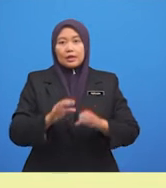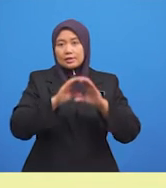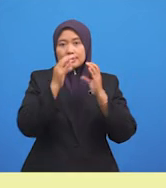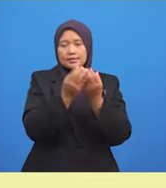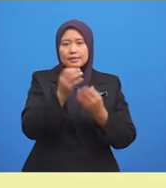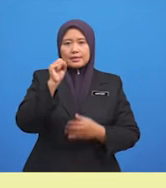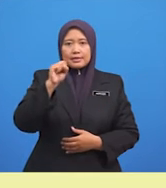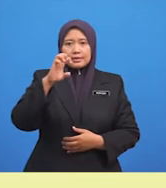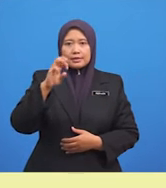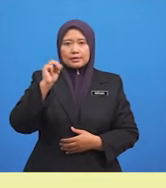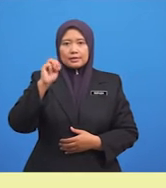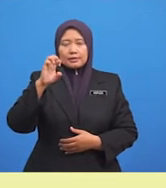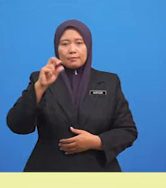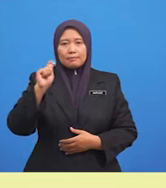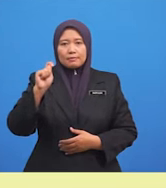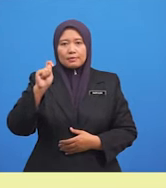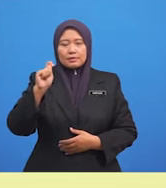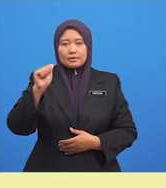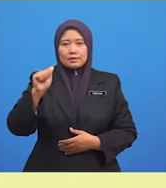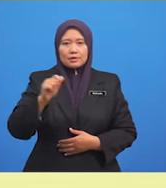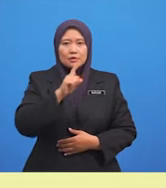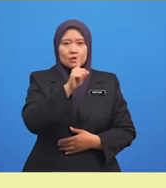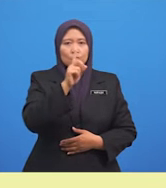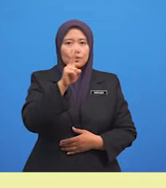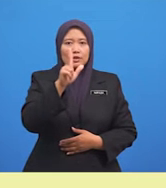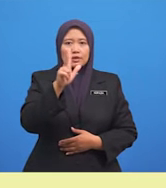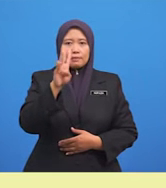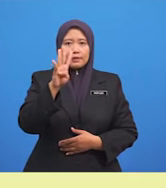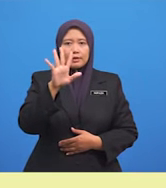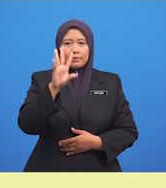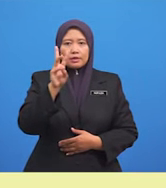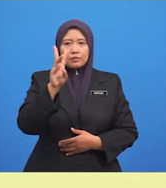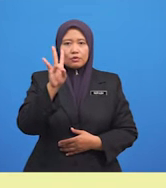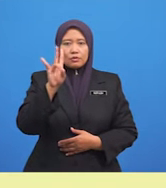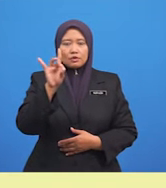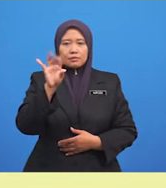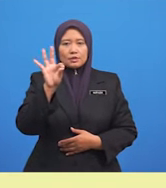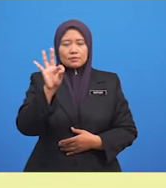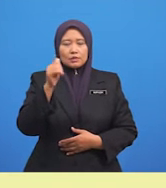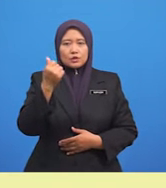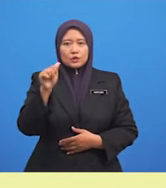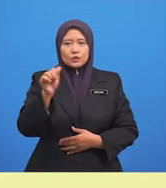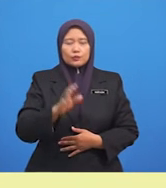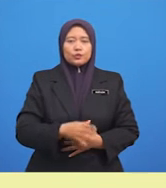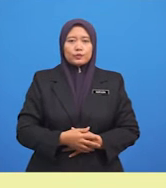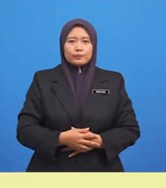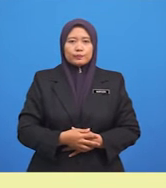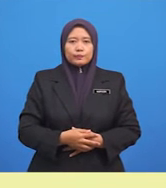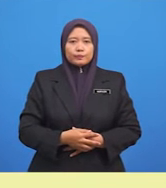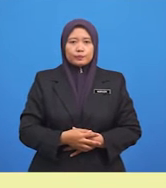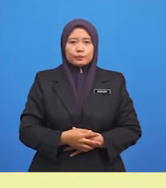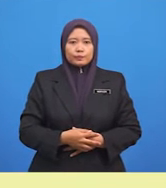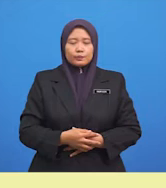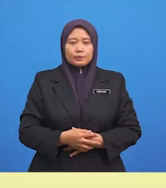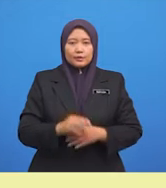1, 2, 3, 4, 5, 6, 7, 8, 9 dan